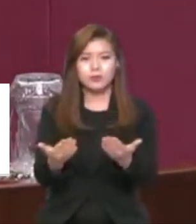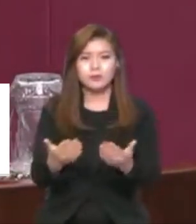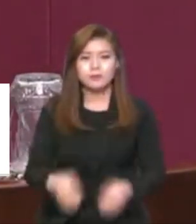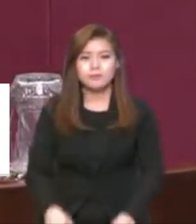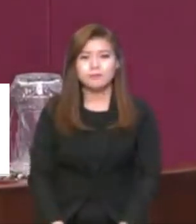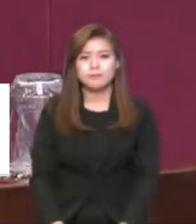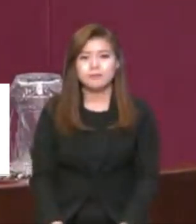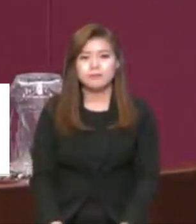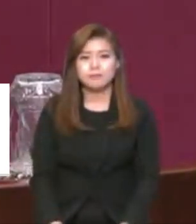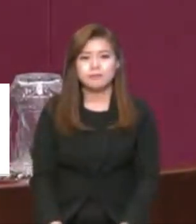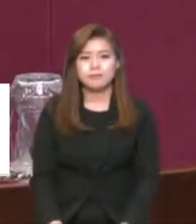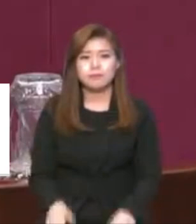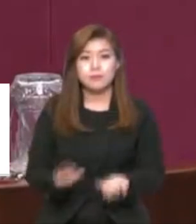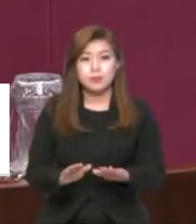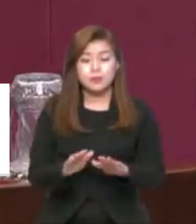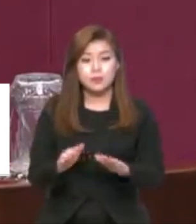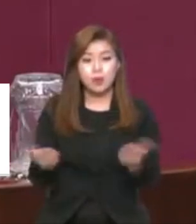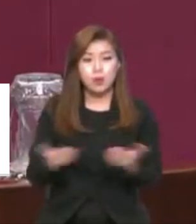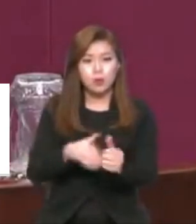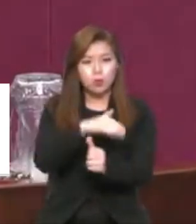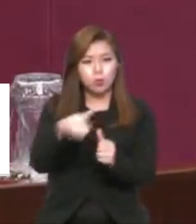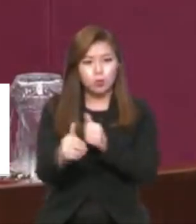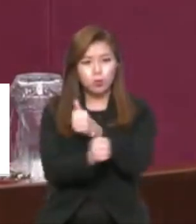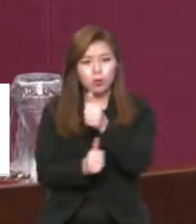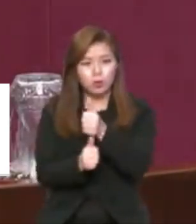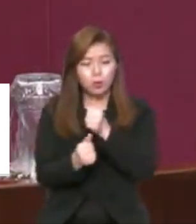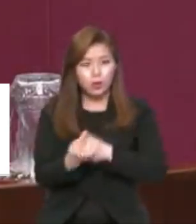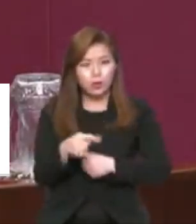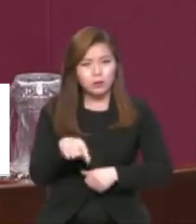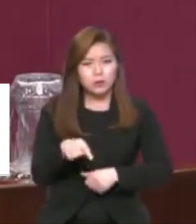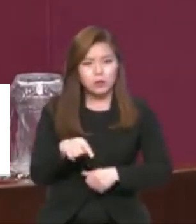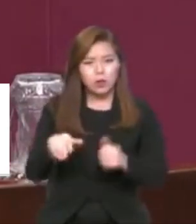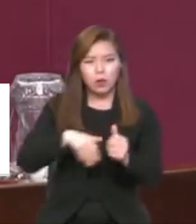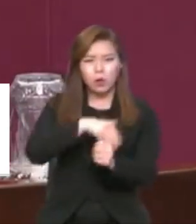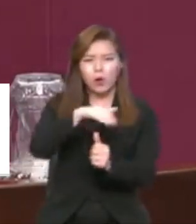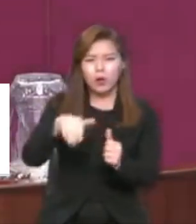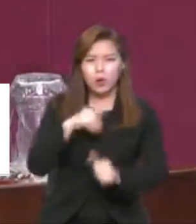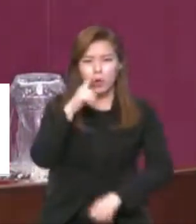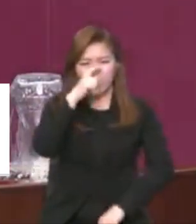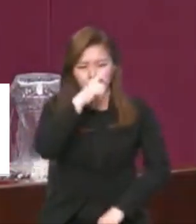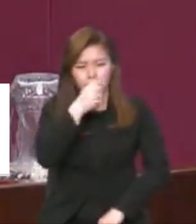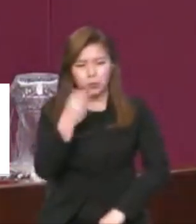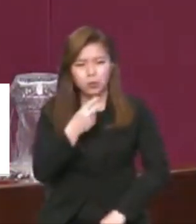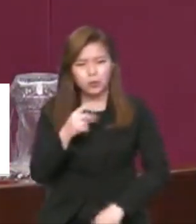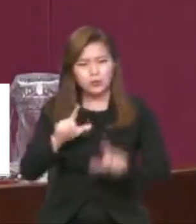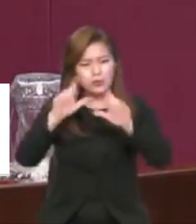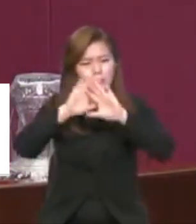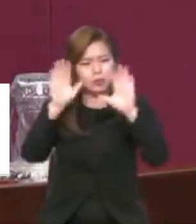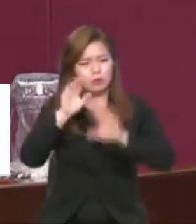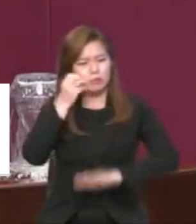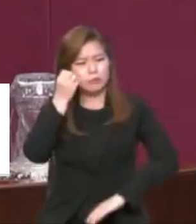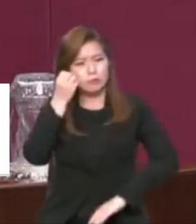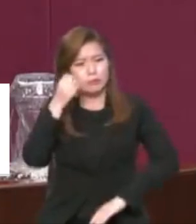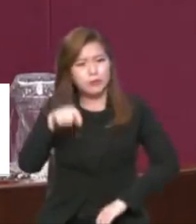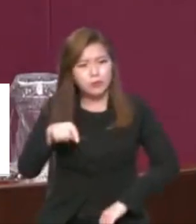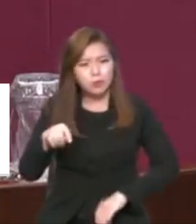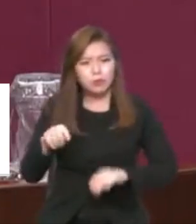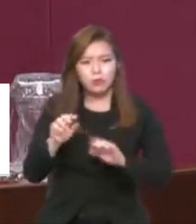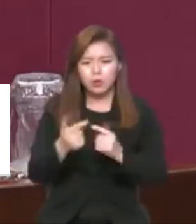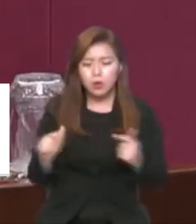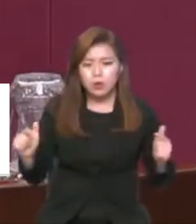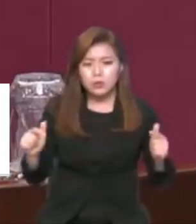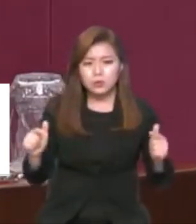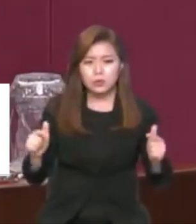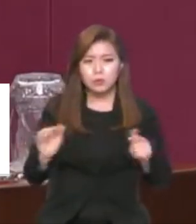말씀드리겠습니다. 현재 환경노동위원회는 환경오염과 이상기후, 일자리 문제와 근로환경 개선 등 미래세대와